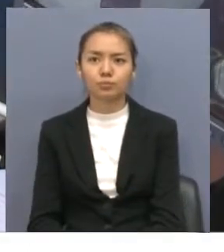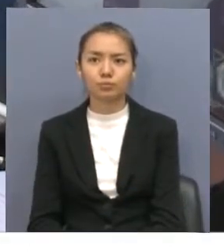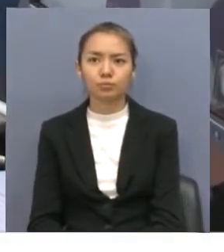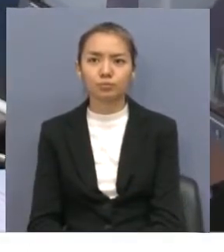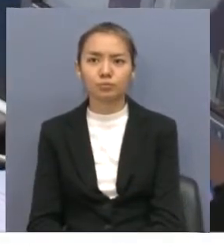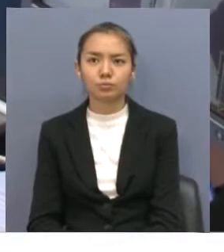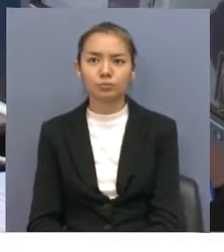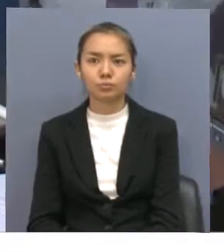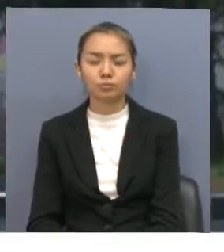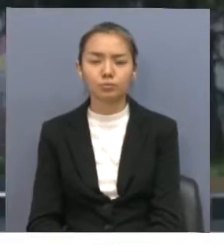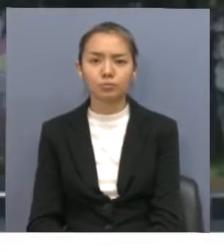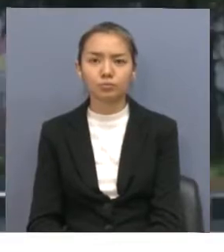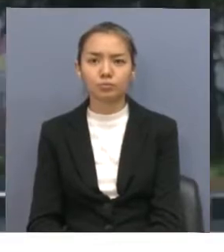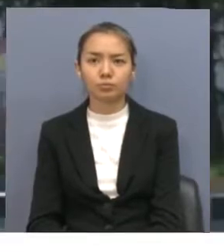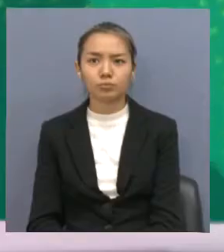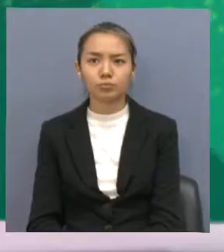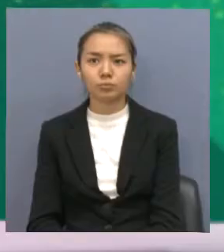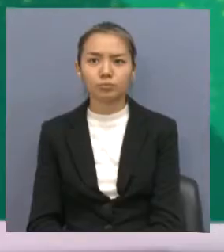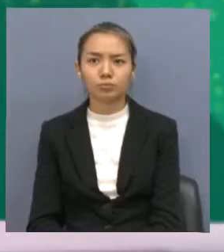Айжан Сейітқазина, Көкше ақпарат.